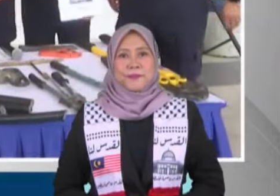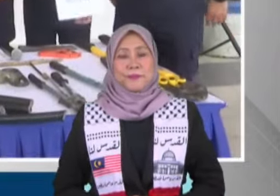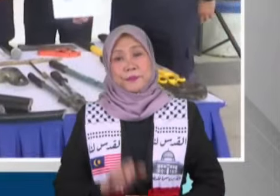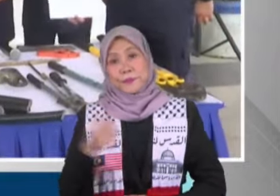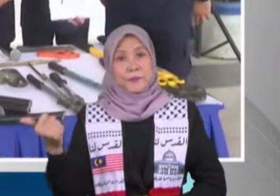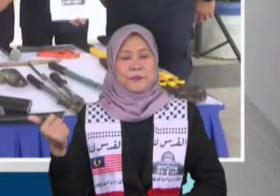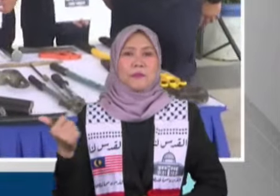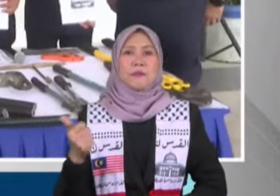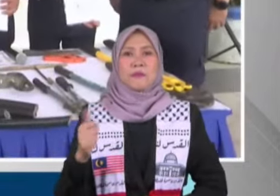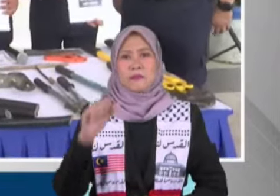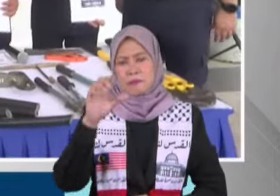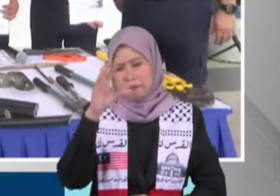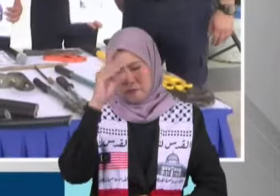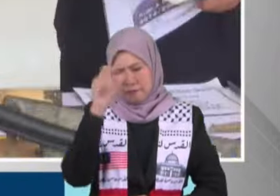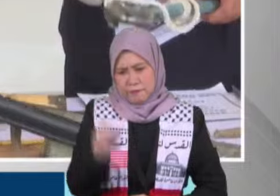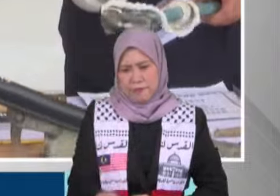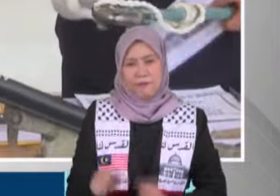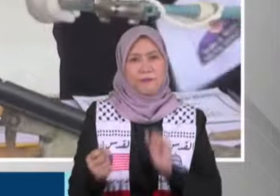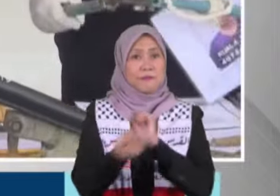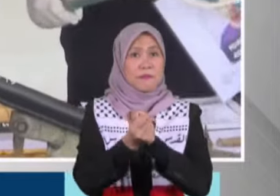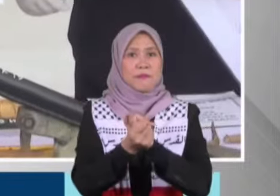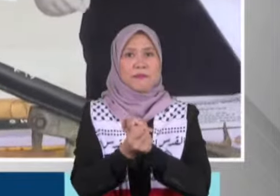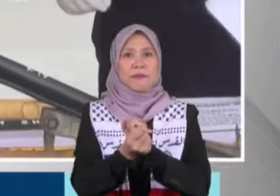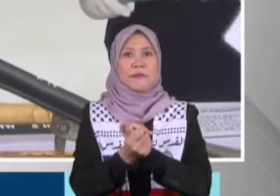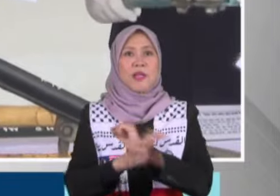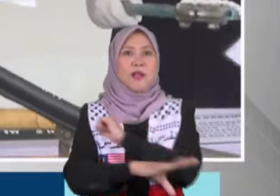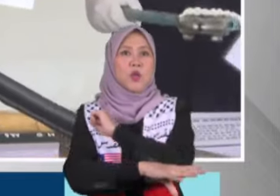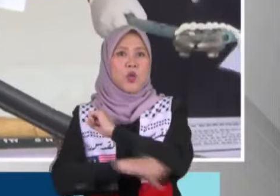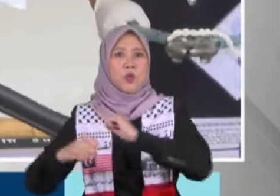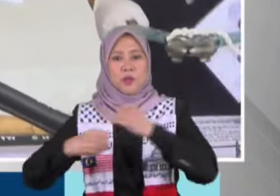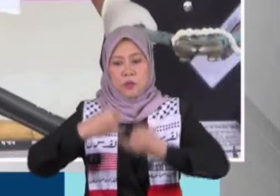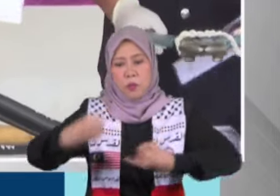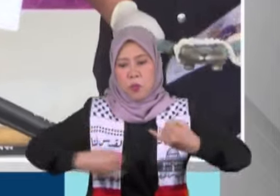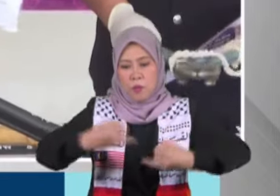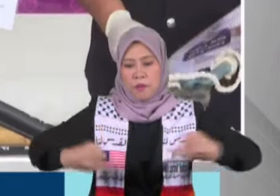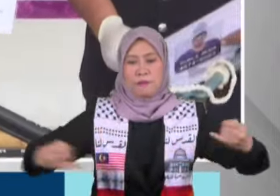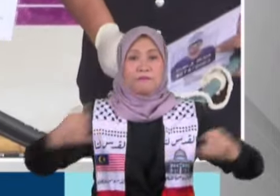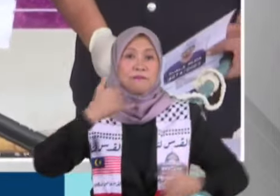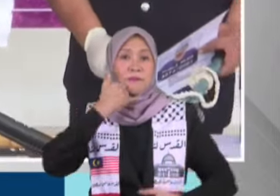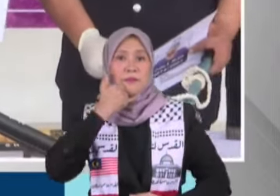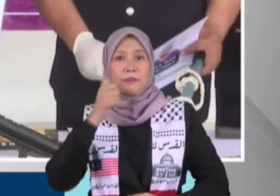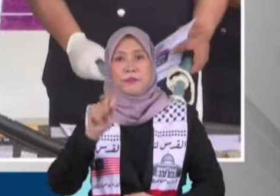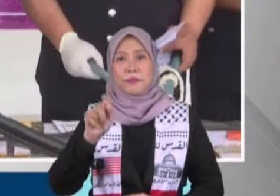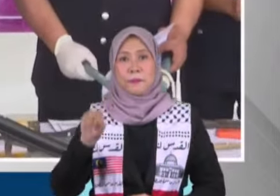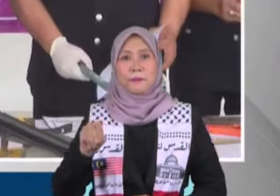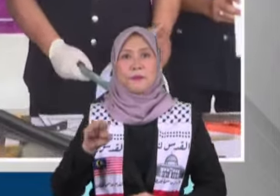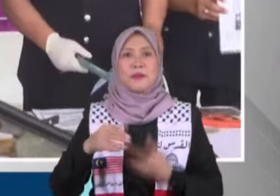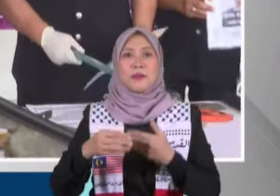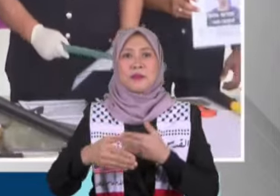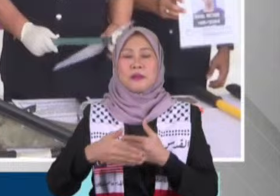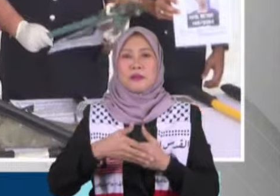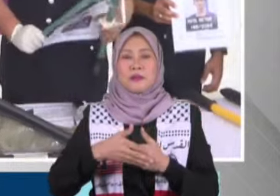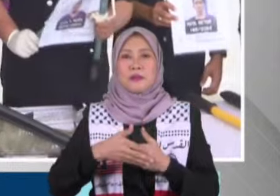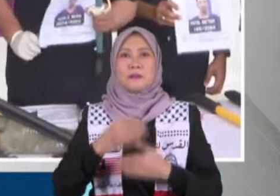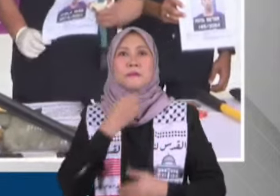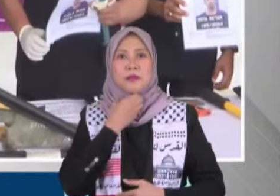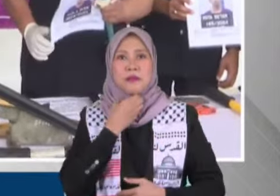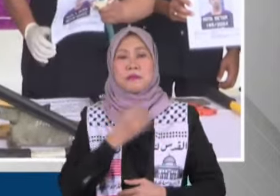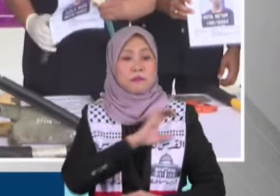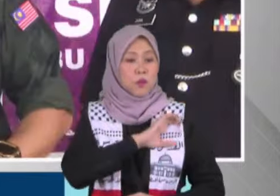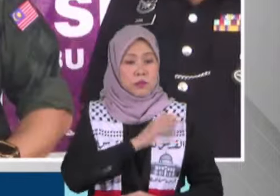Dalam kes lain, seorang ditahan disyaki terlibat kegiatan mencuri kabel milik Telekom Malaysia TM di Bagan Serai Selasa lalu. Ketua Polis